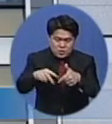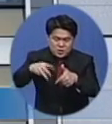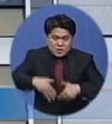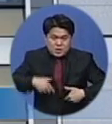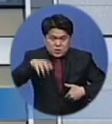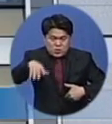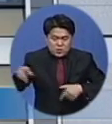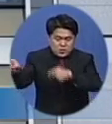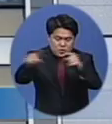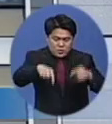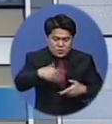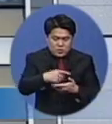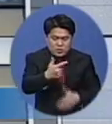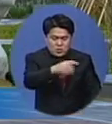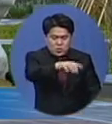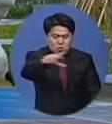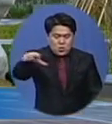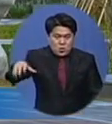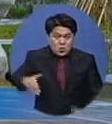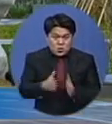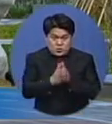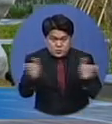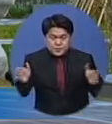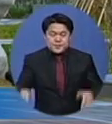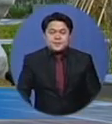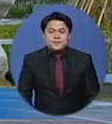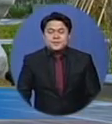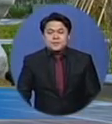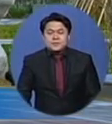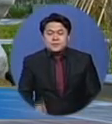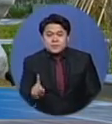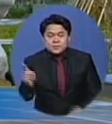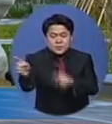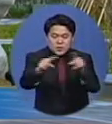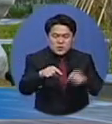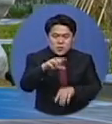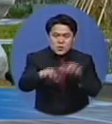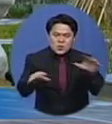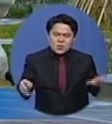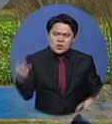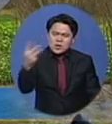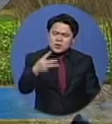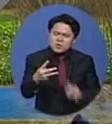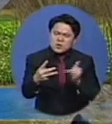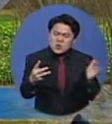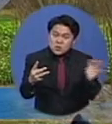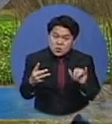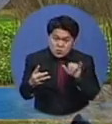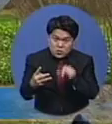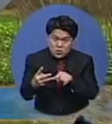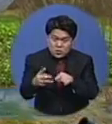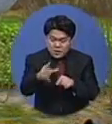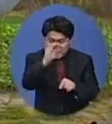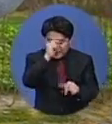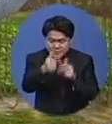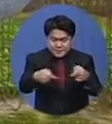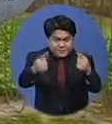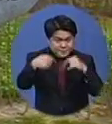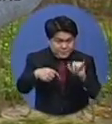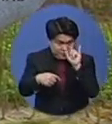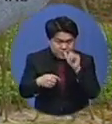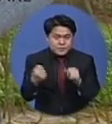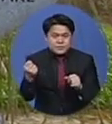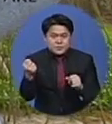등 전국 6개 지역에서 시행됩니다. 복지부는 전국적으로 약 3천여 명의 대상이 시범 사업에 참여할